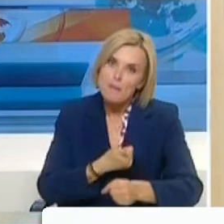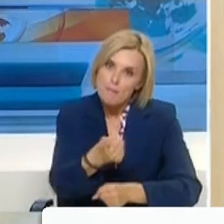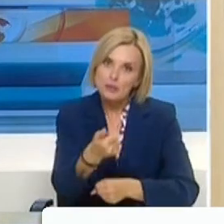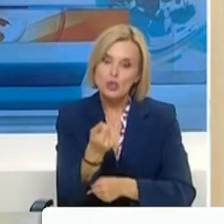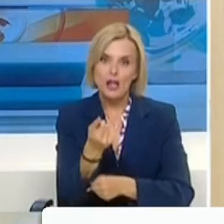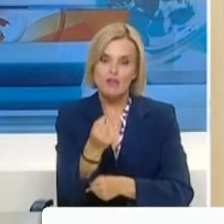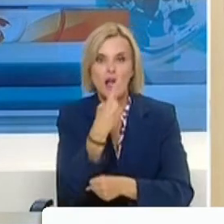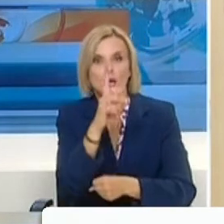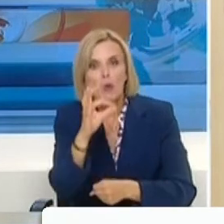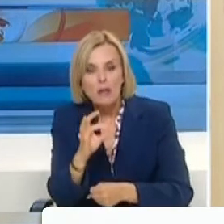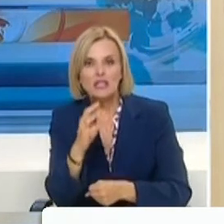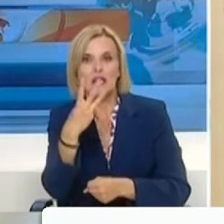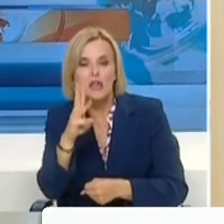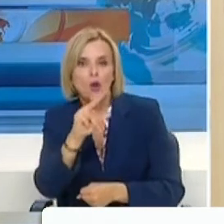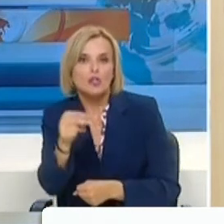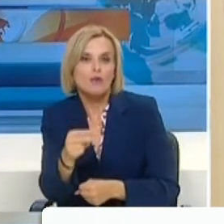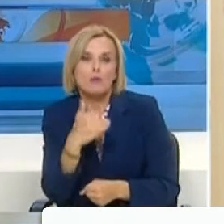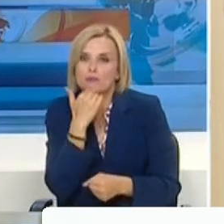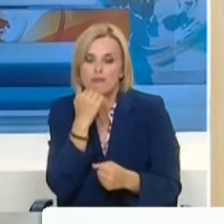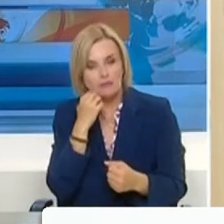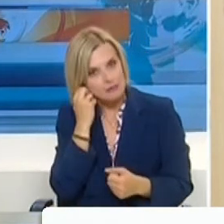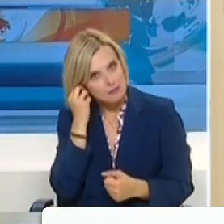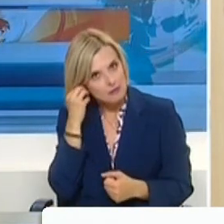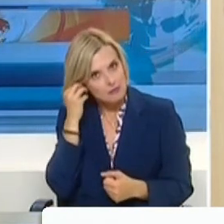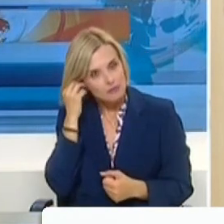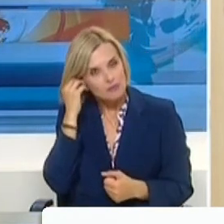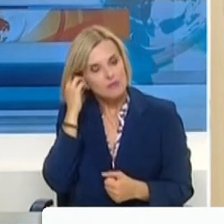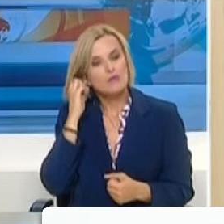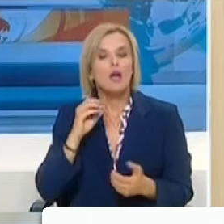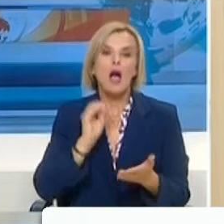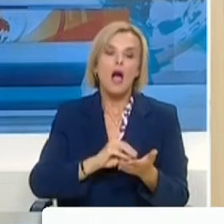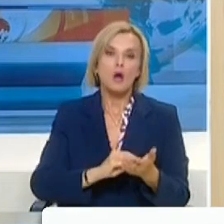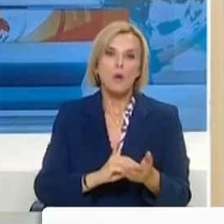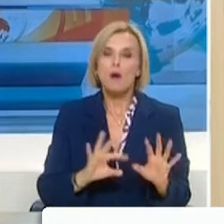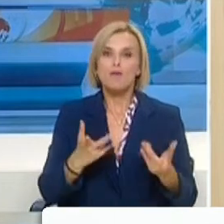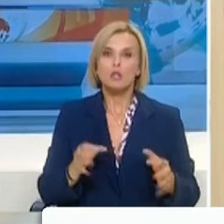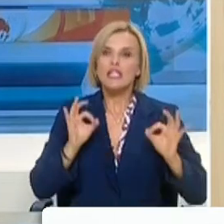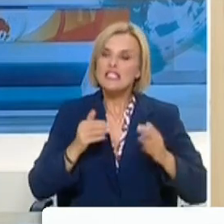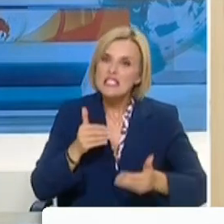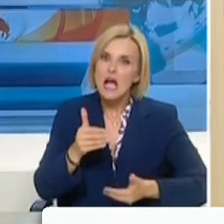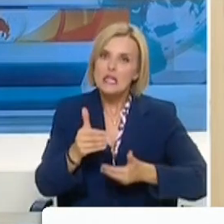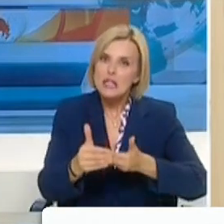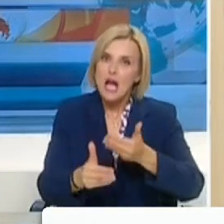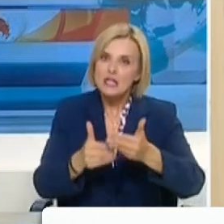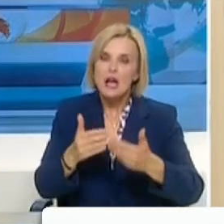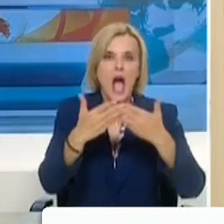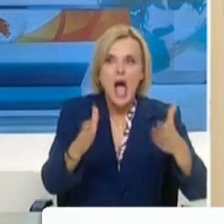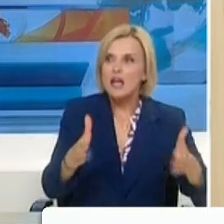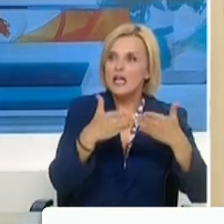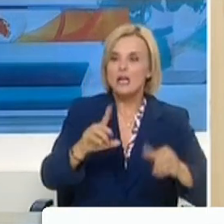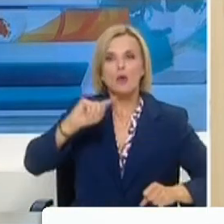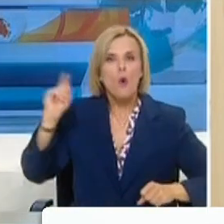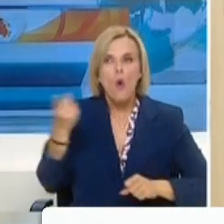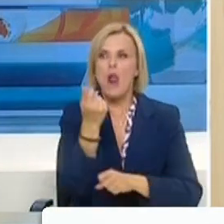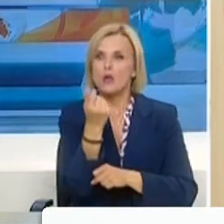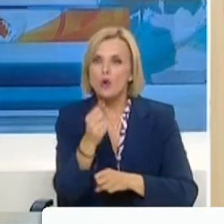κορονοϊού? Επίσης, πότε θα επανέλθει η ενημέρωση στην κανονικότητα, μιας και σταδιακά ανοίγουν όλες οι οικονομικές και κοινωνικές δραστηριότητες